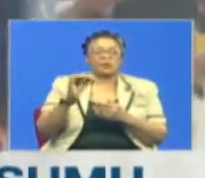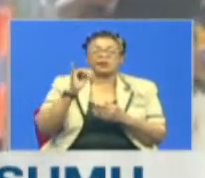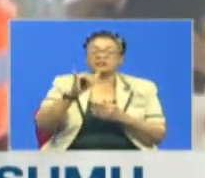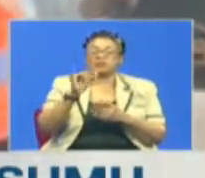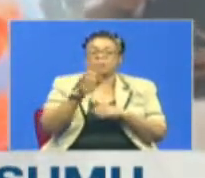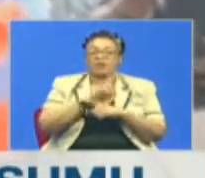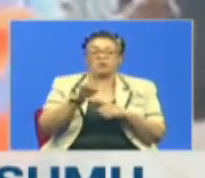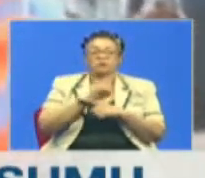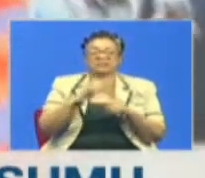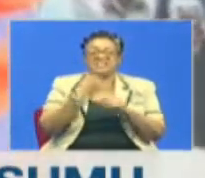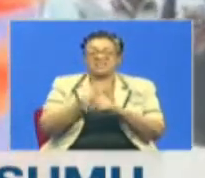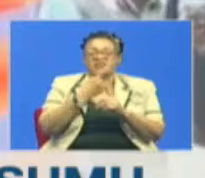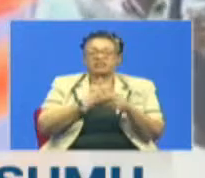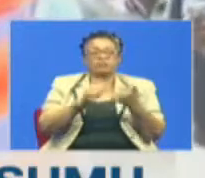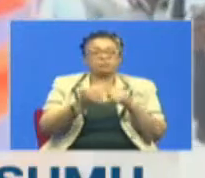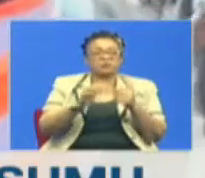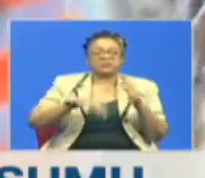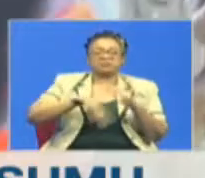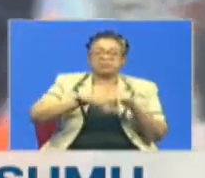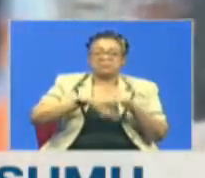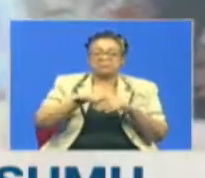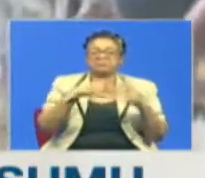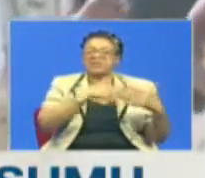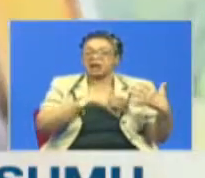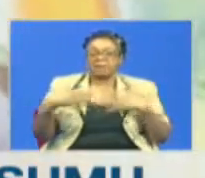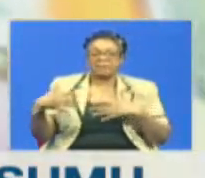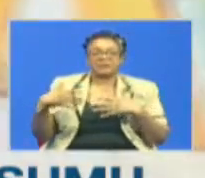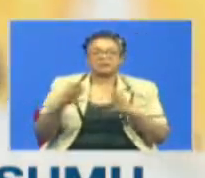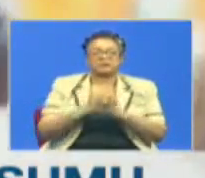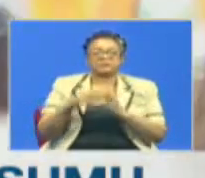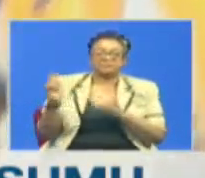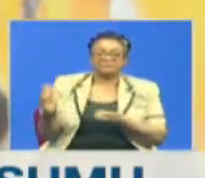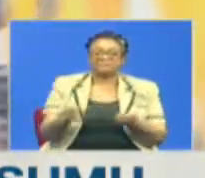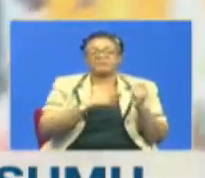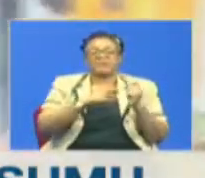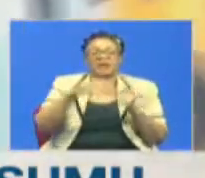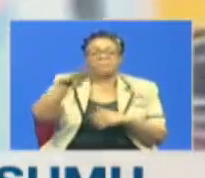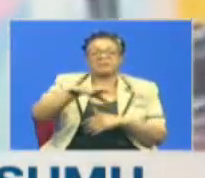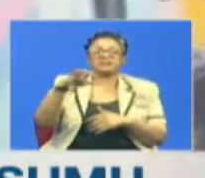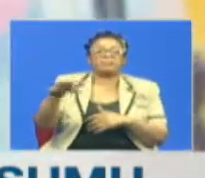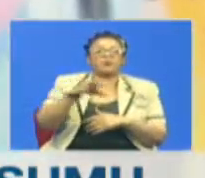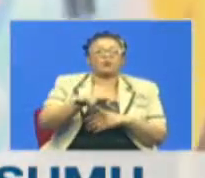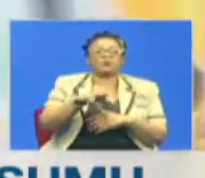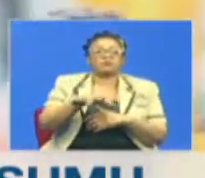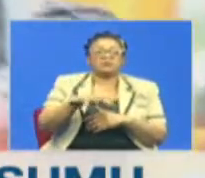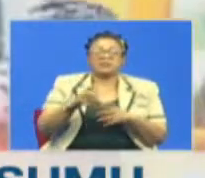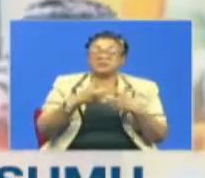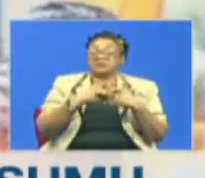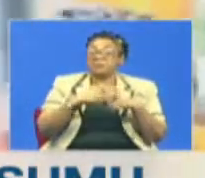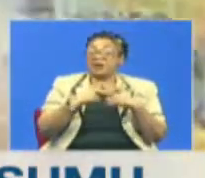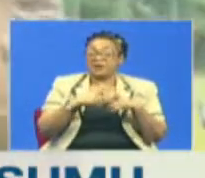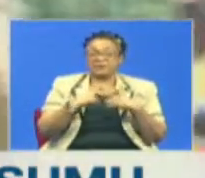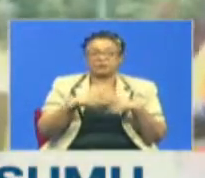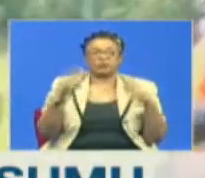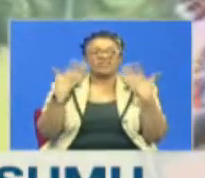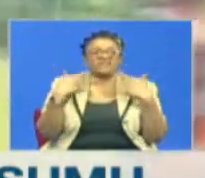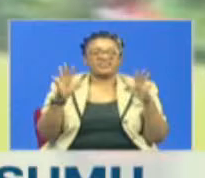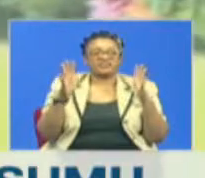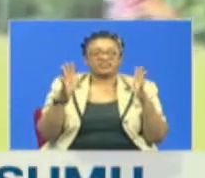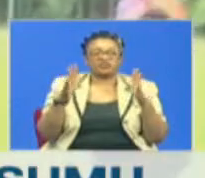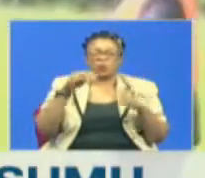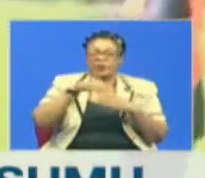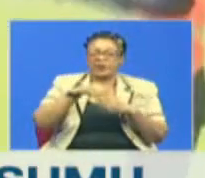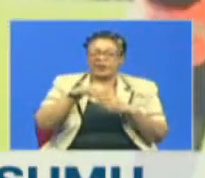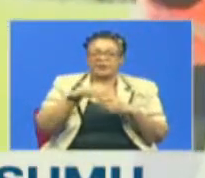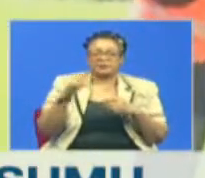michezo mbalimbali ikiwemo soka, raga, mpira wa magongo na mpira wa kikapu. Aidha, ukarabati wake unatarajiwa kukamilika ndani ya miezi